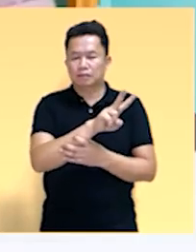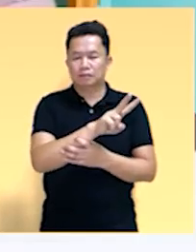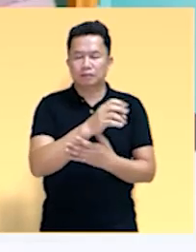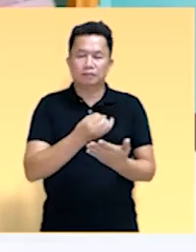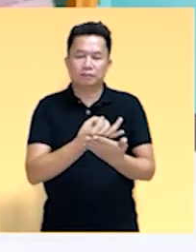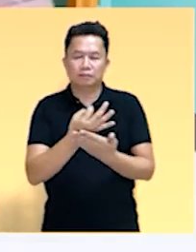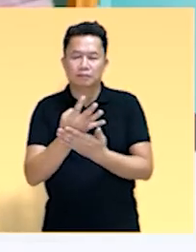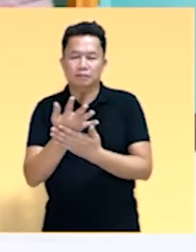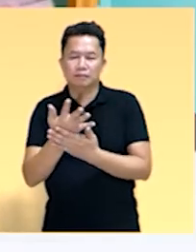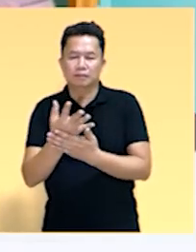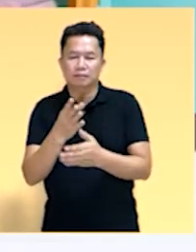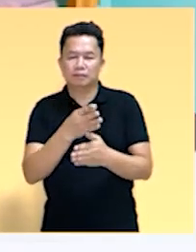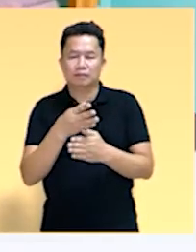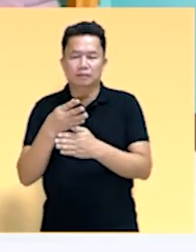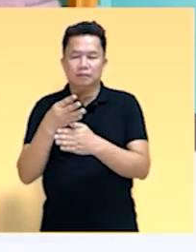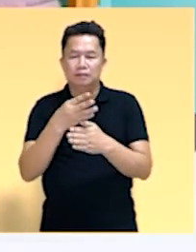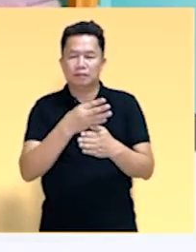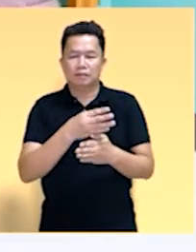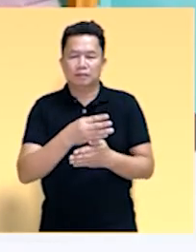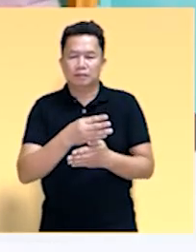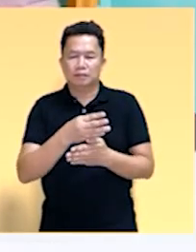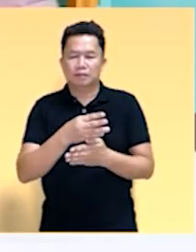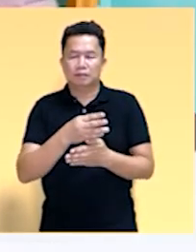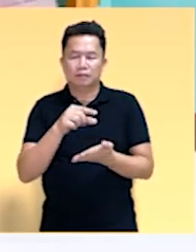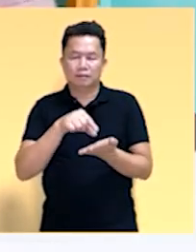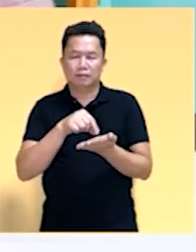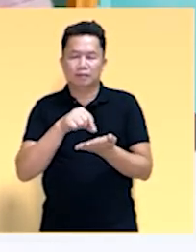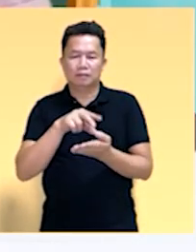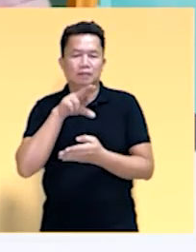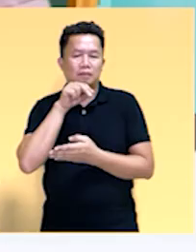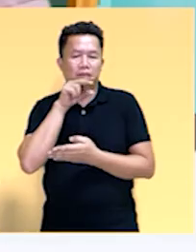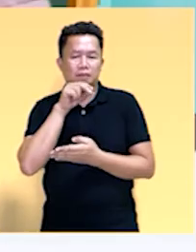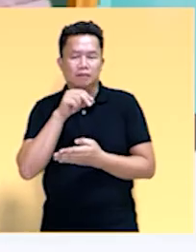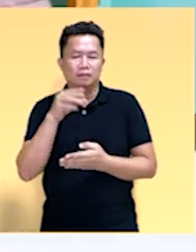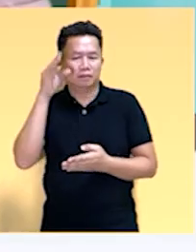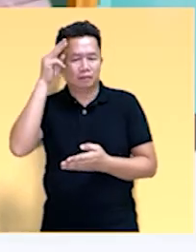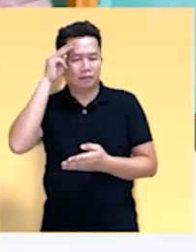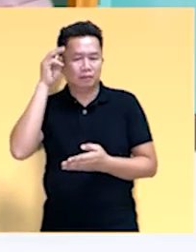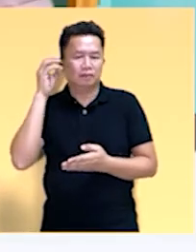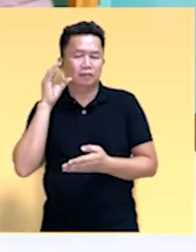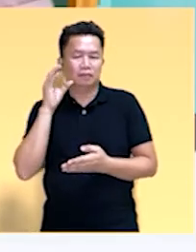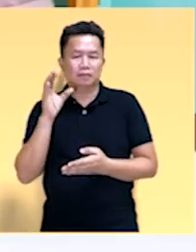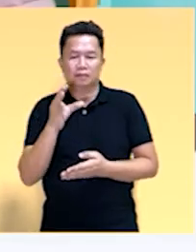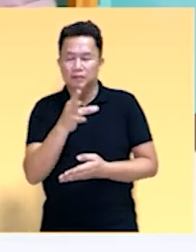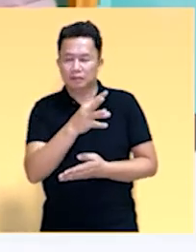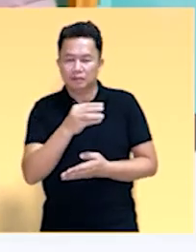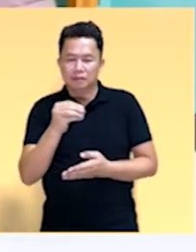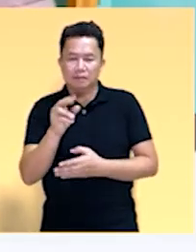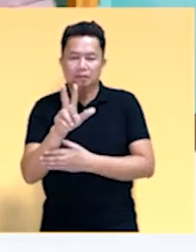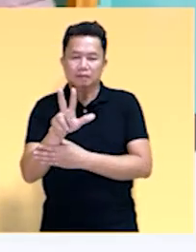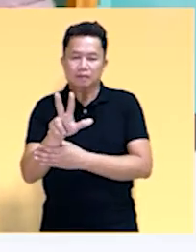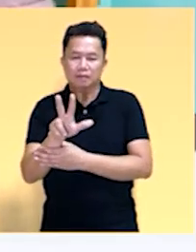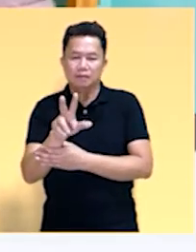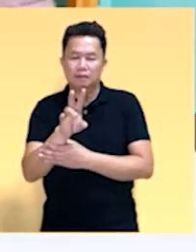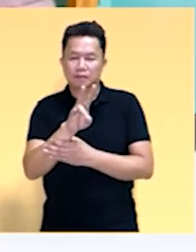5,432 bilang ng mga alagang manok at pato ni Mang Carlos. At